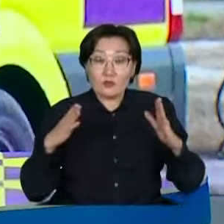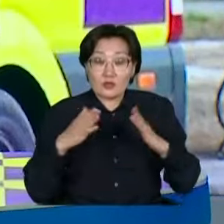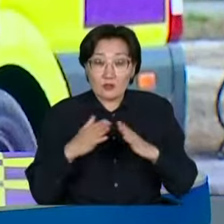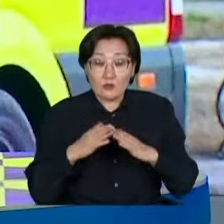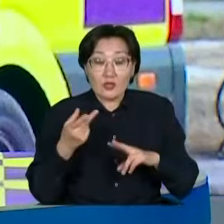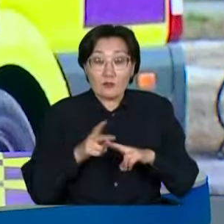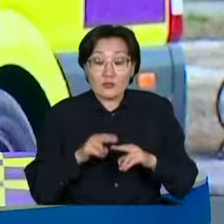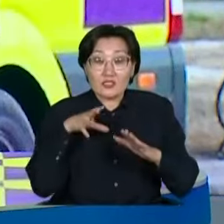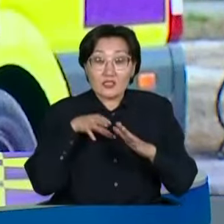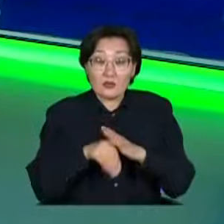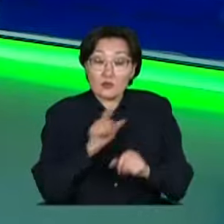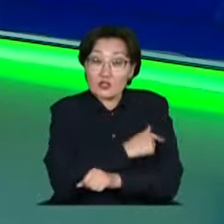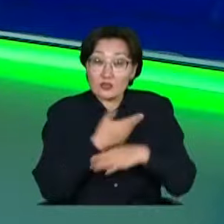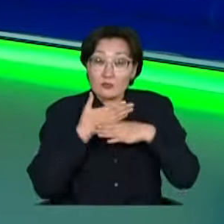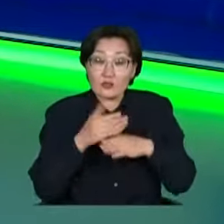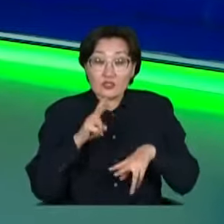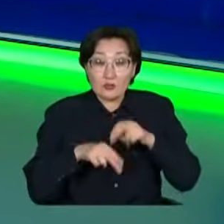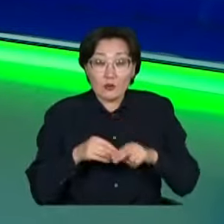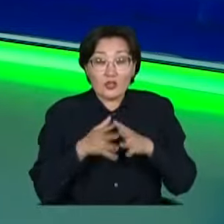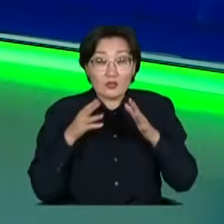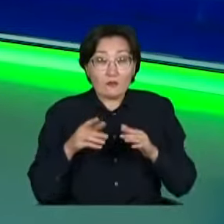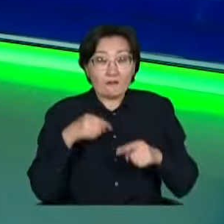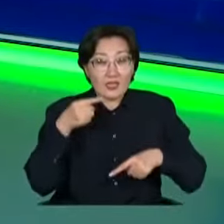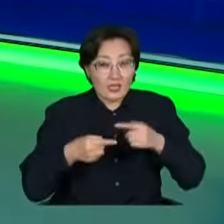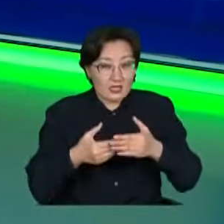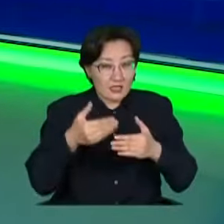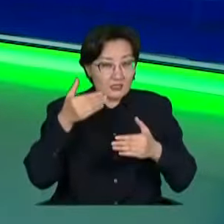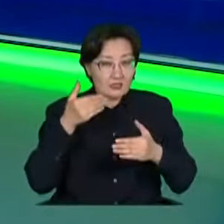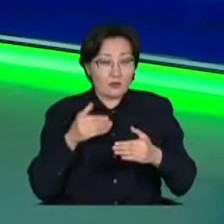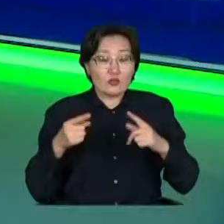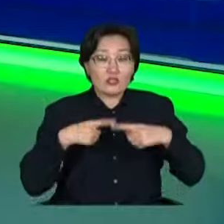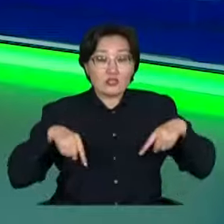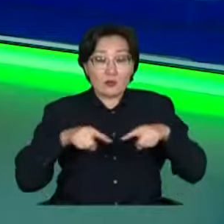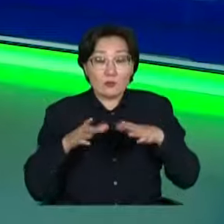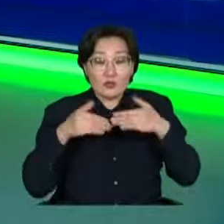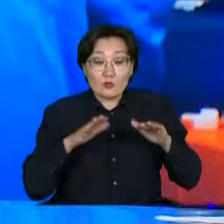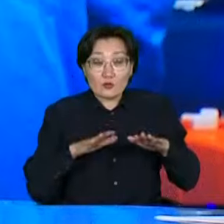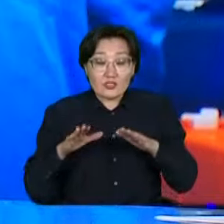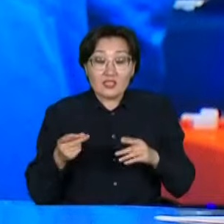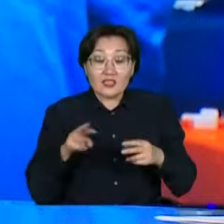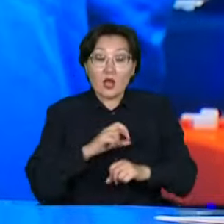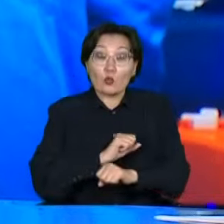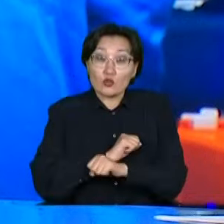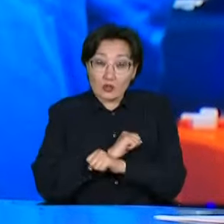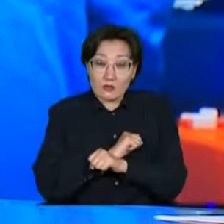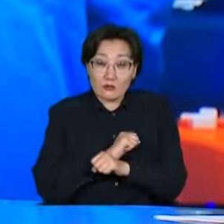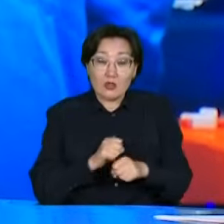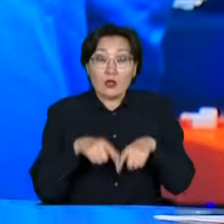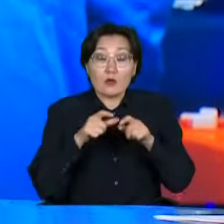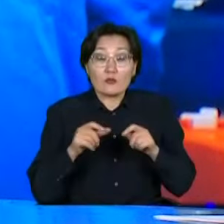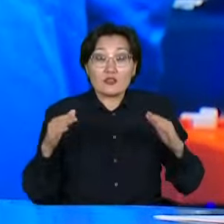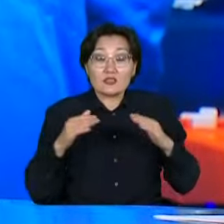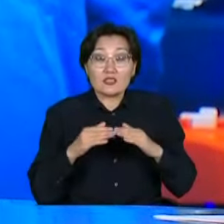котором базируется неотложка, возвели больше века назад. На станции даже нет мест для отдыха. Гаражи